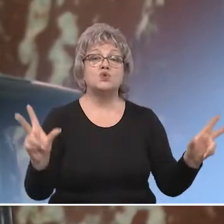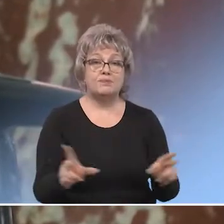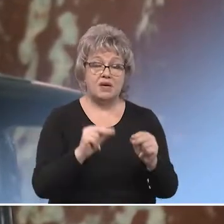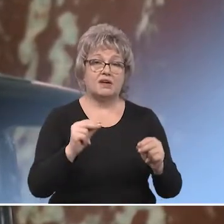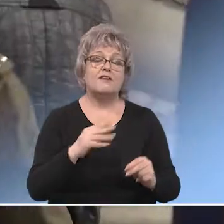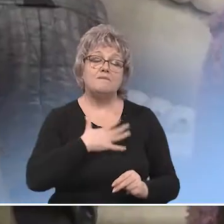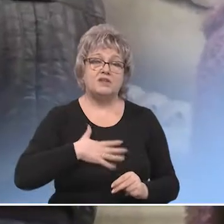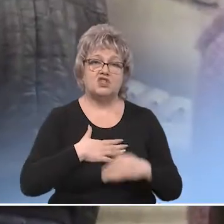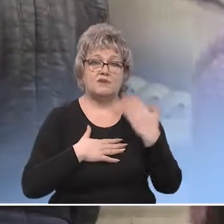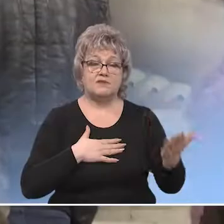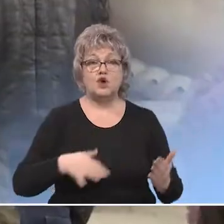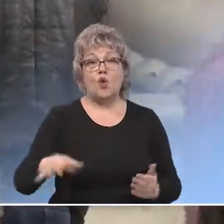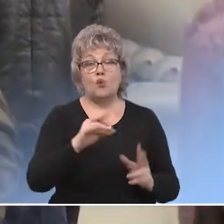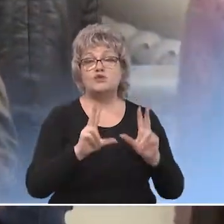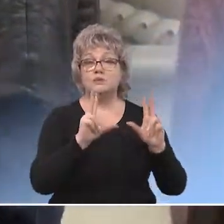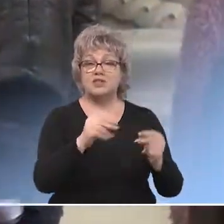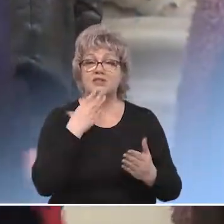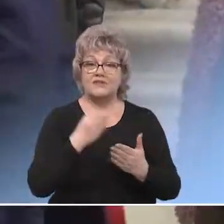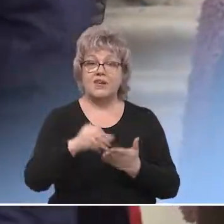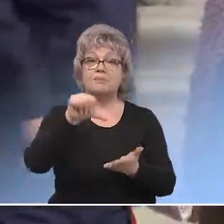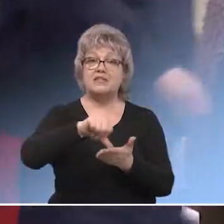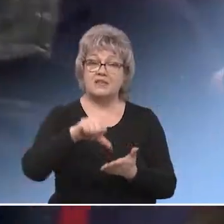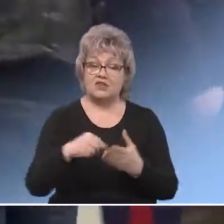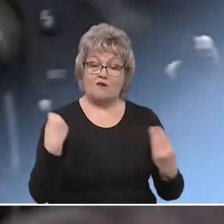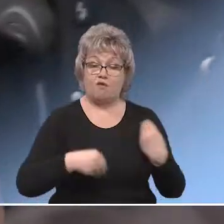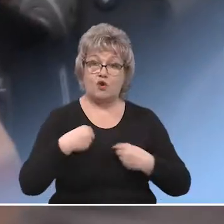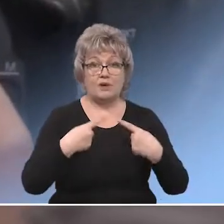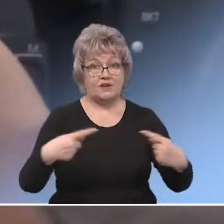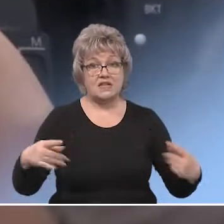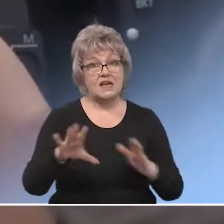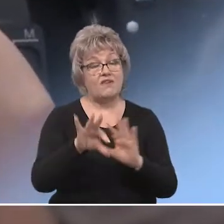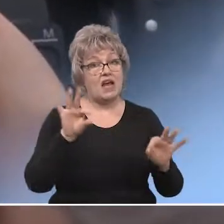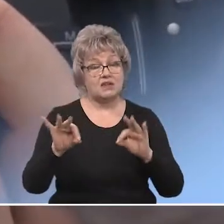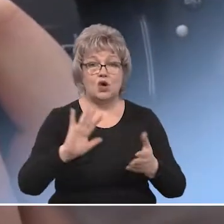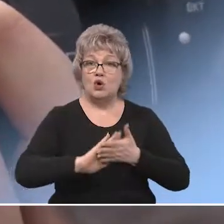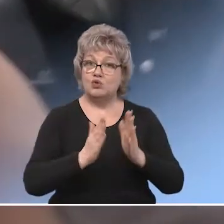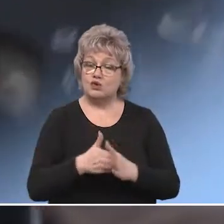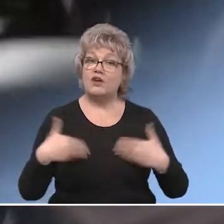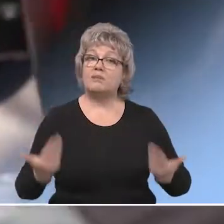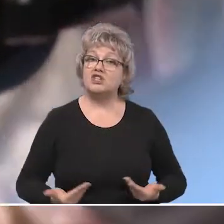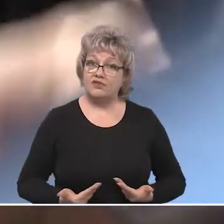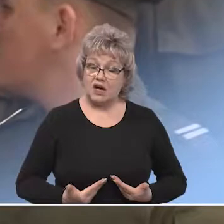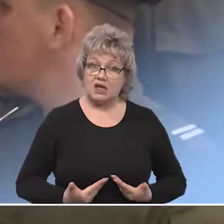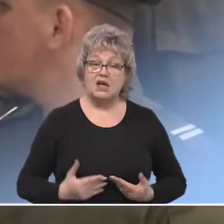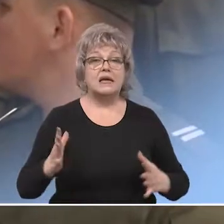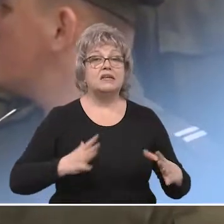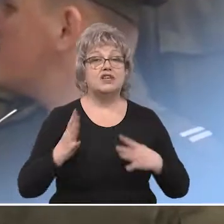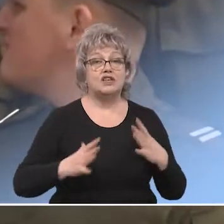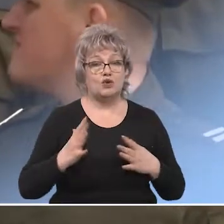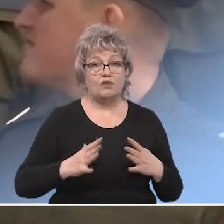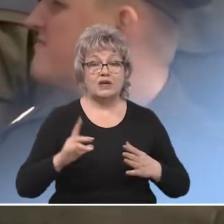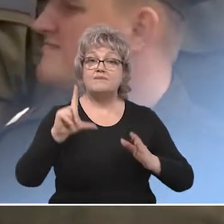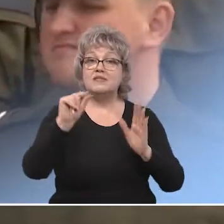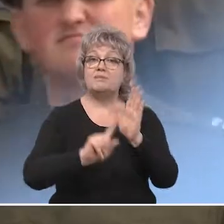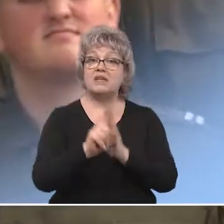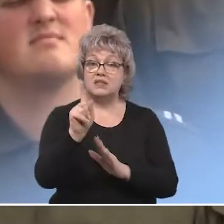успехов, переживаем за вас. Область обеспечила своих представителей формой в разных вариантах, условиями проживания и тренировок.